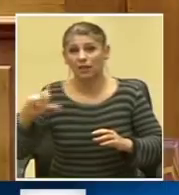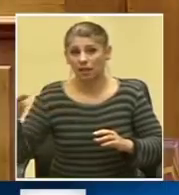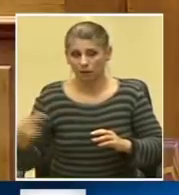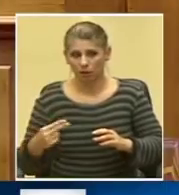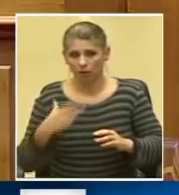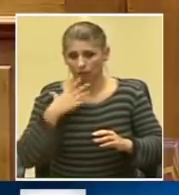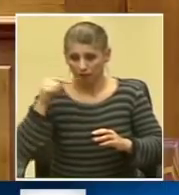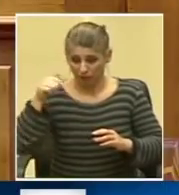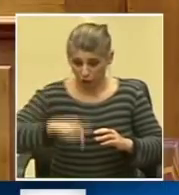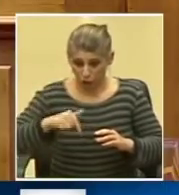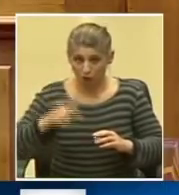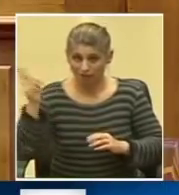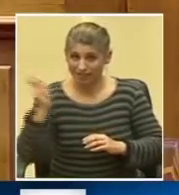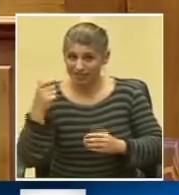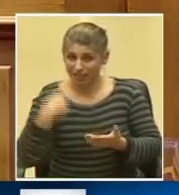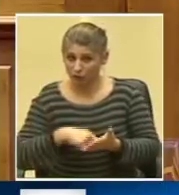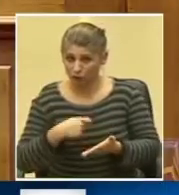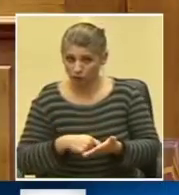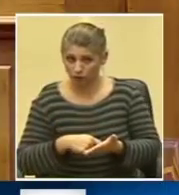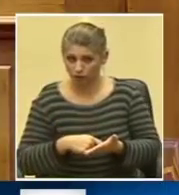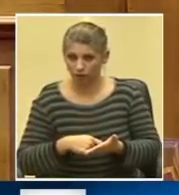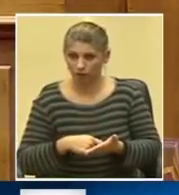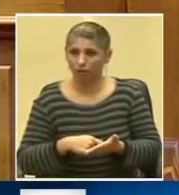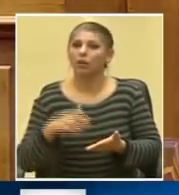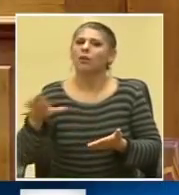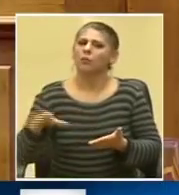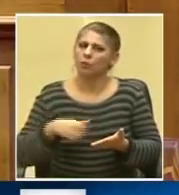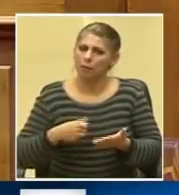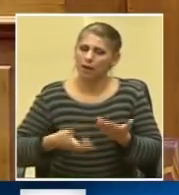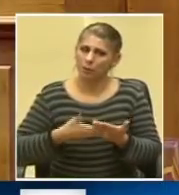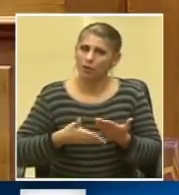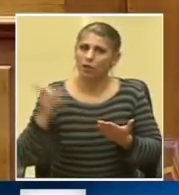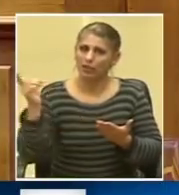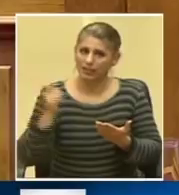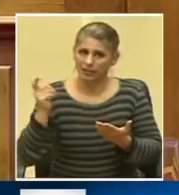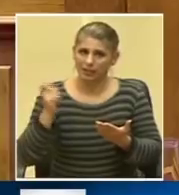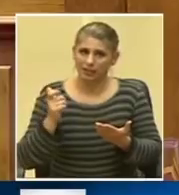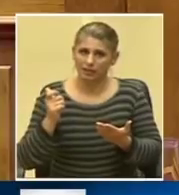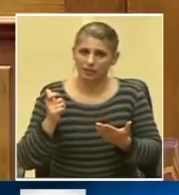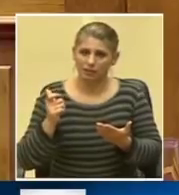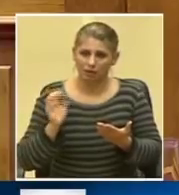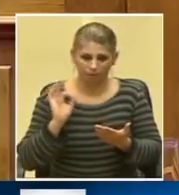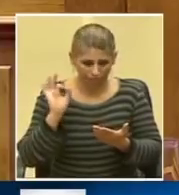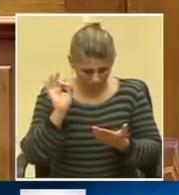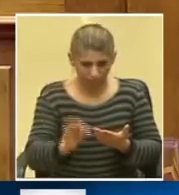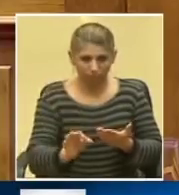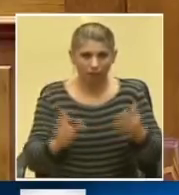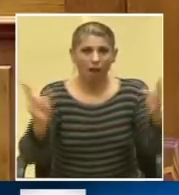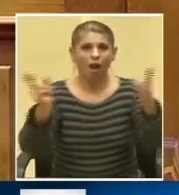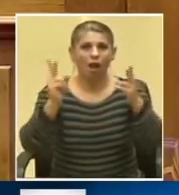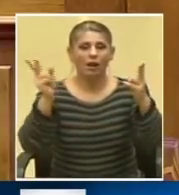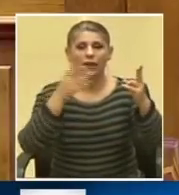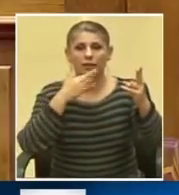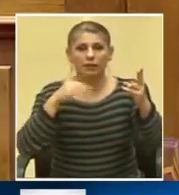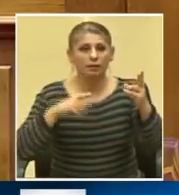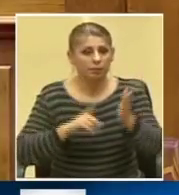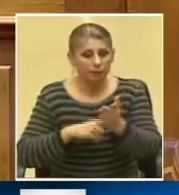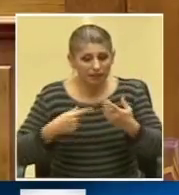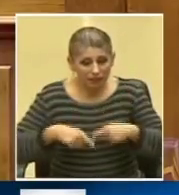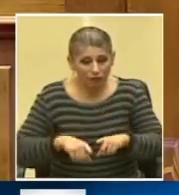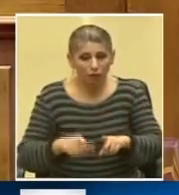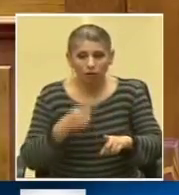ενήν συνταξιούχοι που παίρνουν επικουρική σύνταξη θα βρεθούν στον αέρα, διότι πρέπει ταυτόχρονα να μας πει